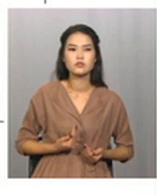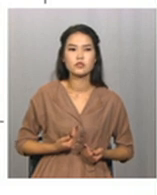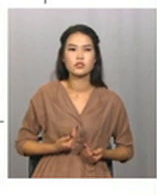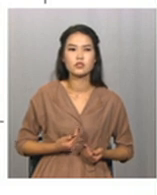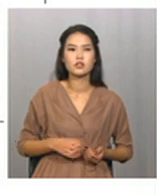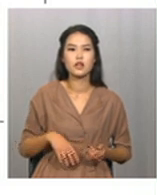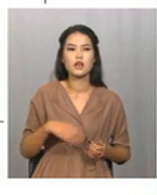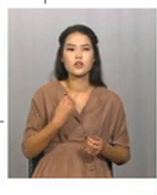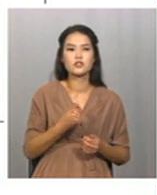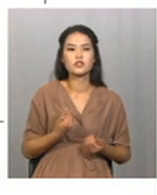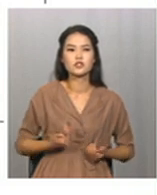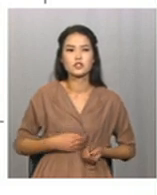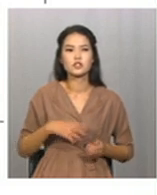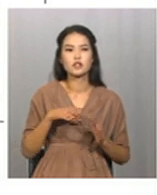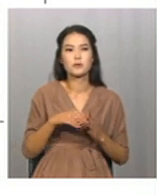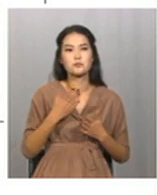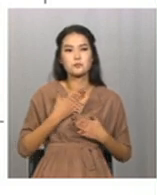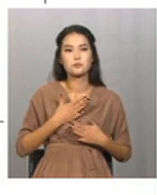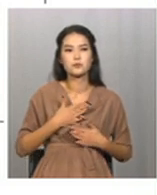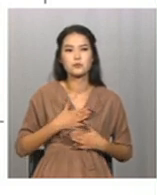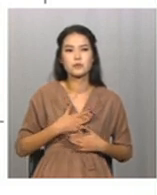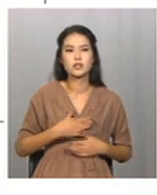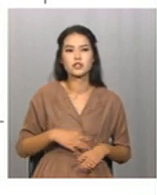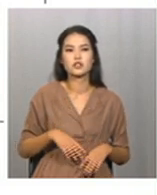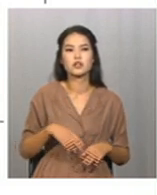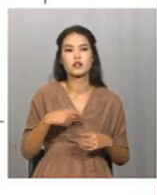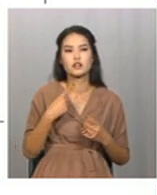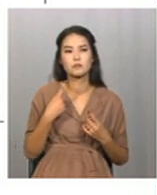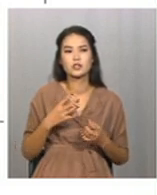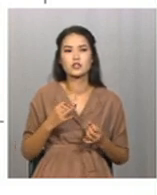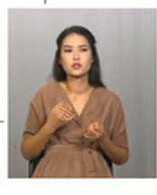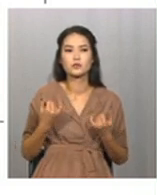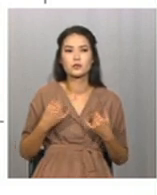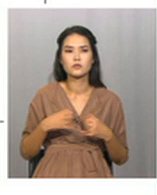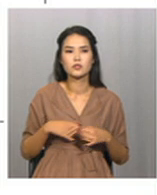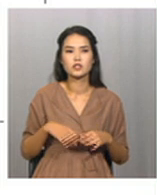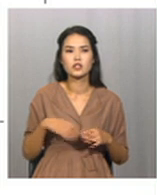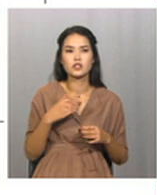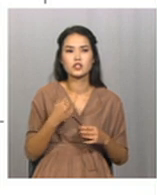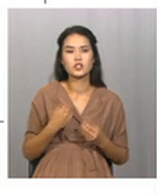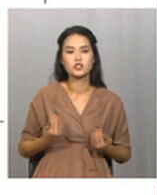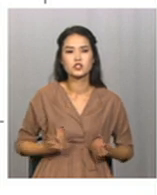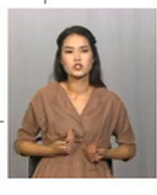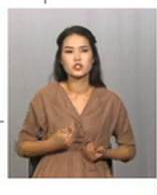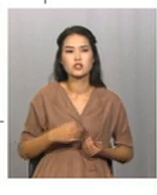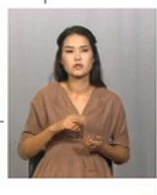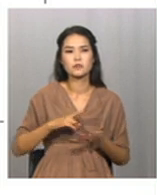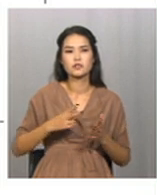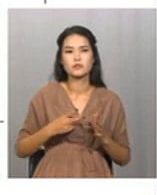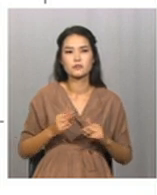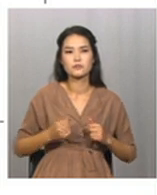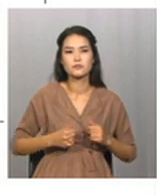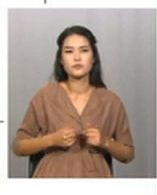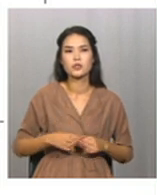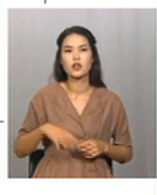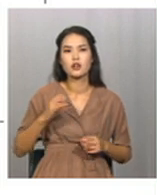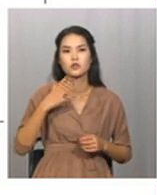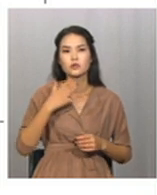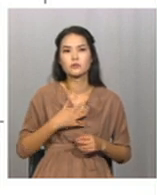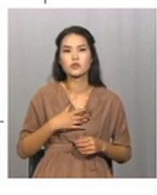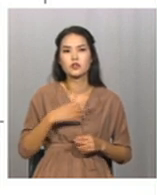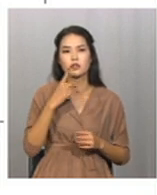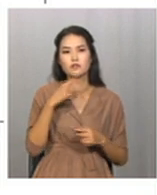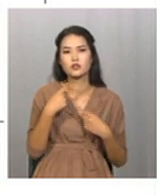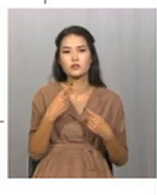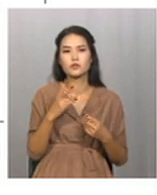жизни. Жизнь Веры текла медленно, размеренно и удовлетворяла ее жизненным принципам. Анна любила